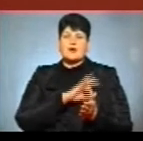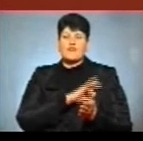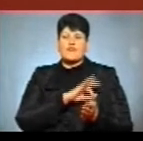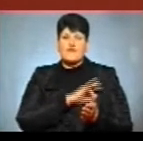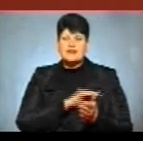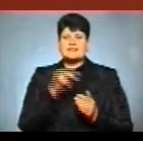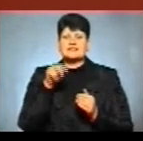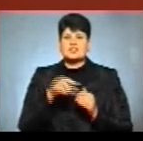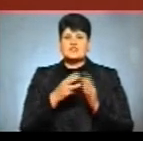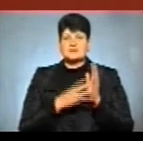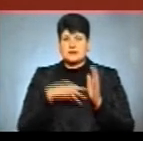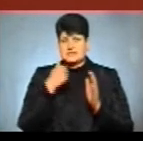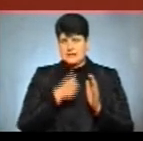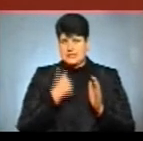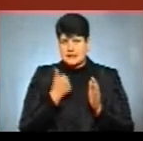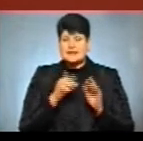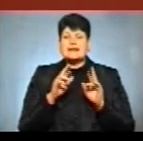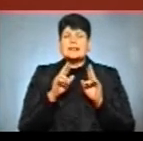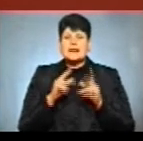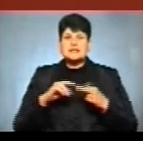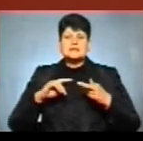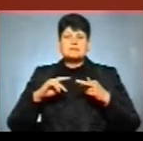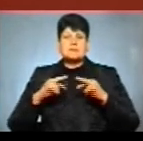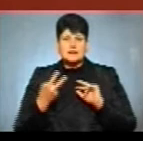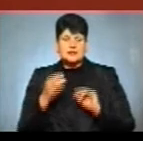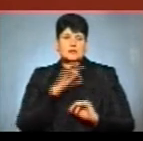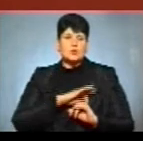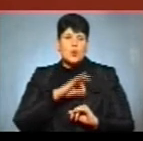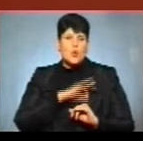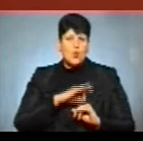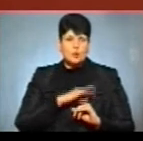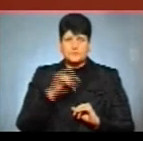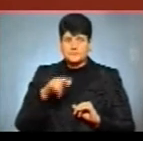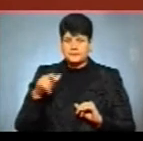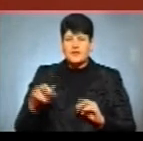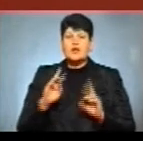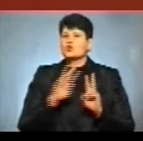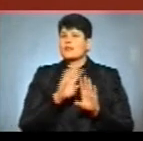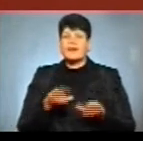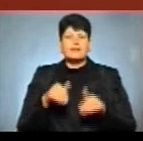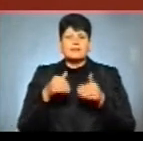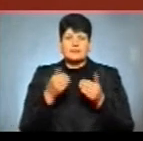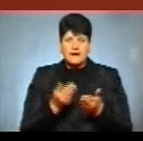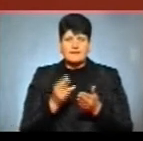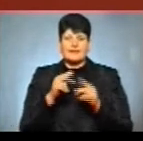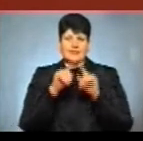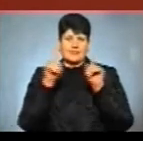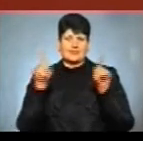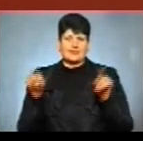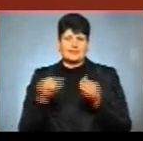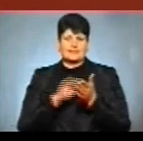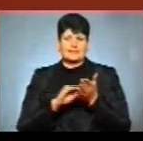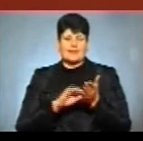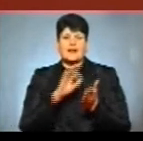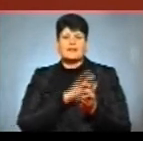за 2018 рік. Як змінилися доходи декларантів, хто не подав декларацію та яка відповідальність за незаконне